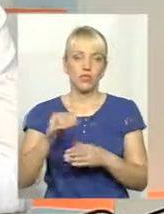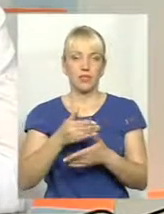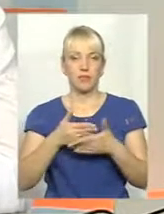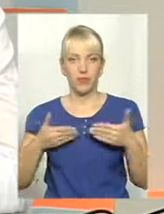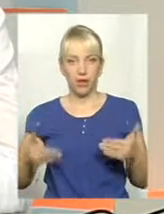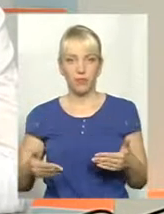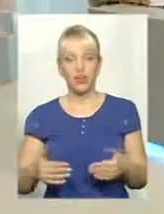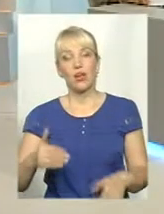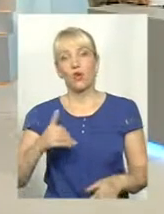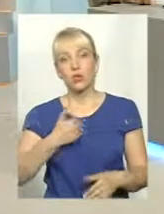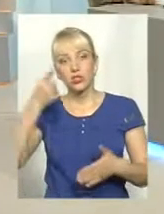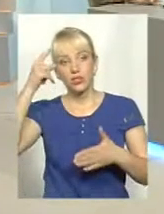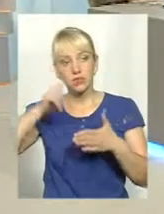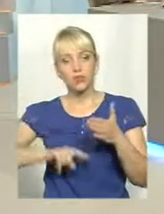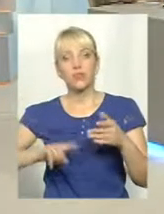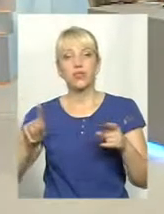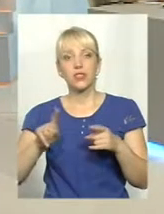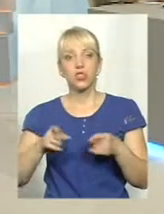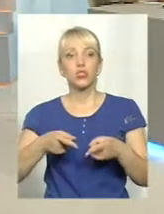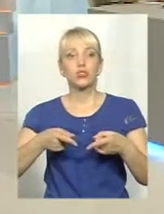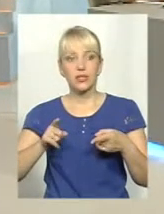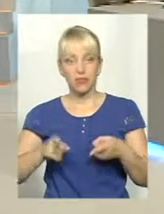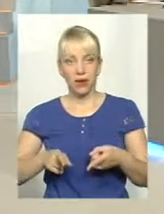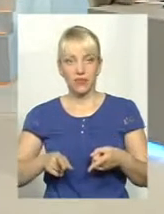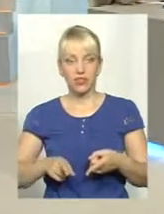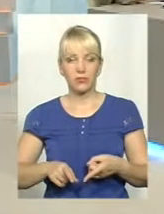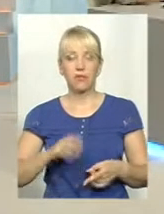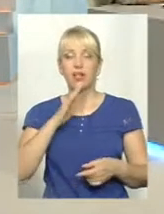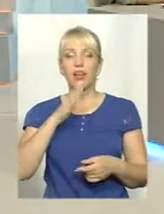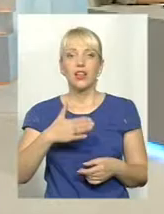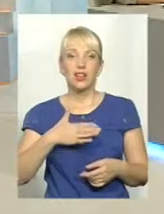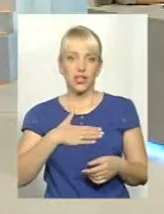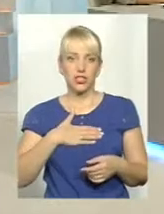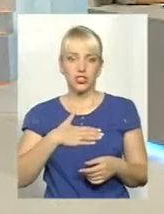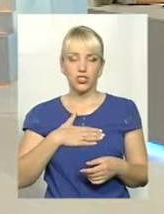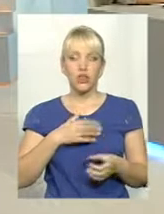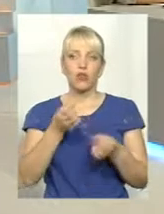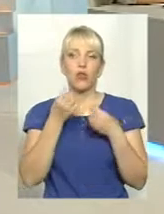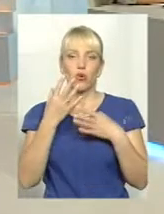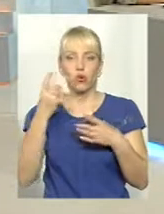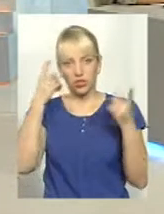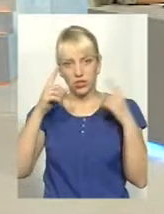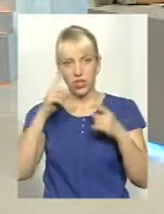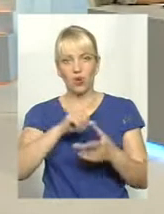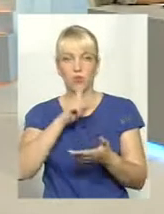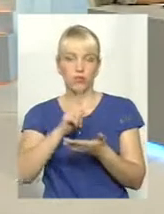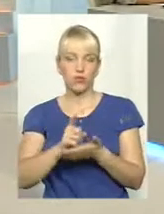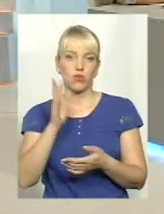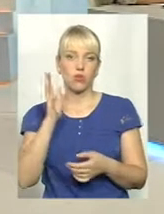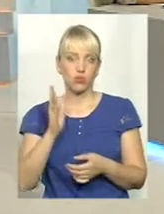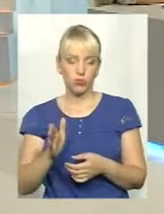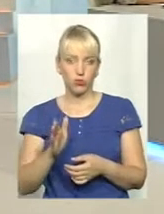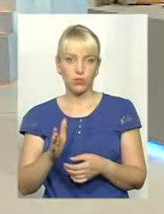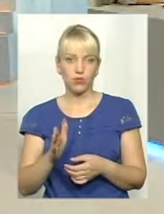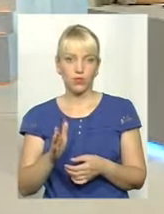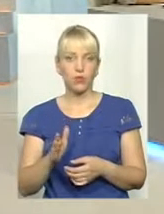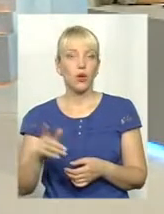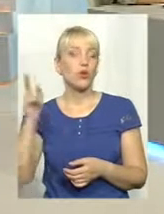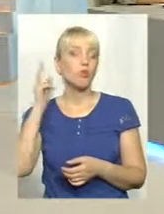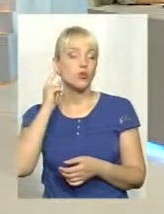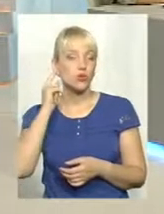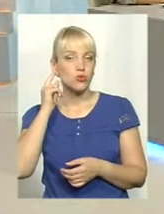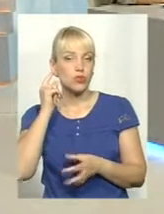це. Ми повинні працювати разом з тим і над такими речами, як брендинг нашої області, тому що це